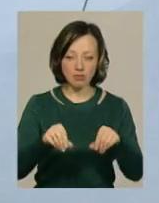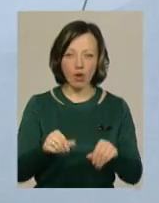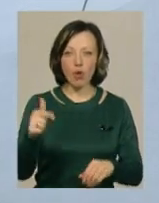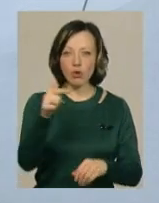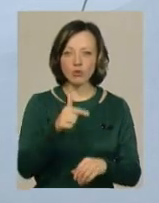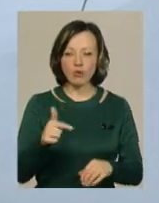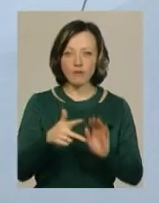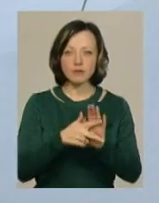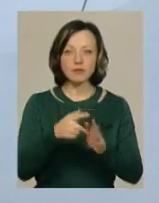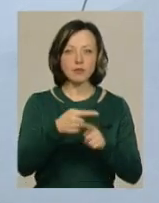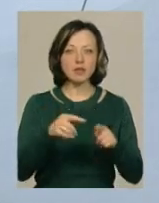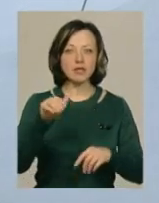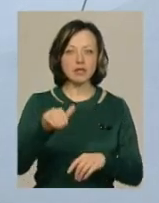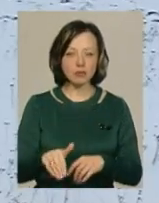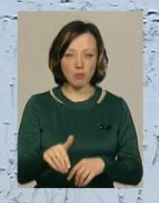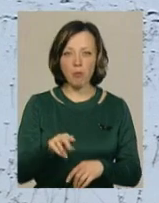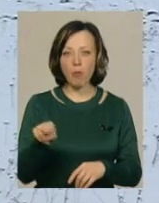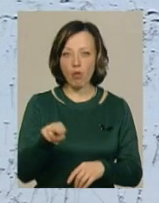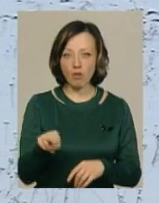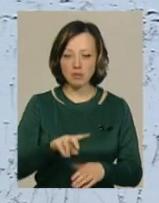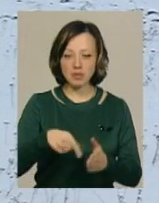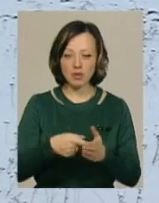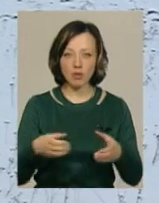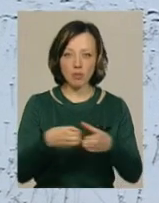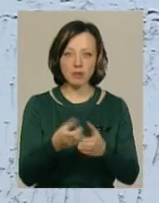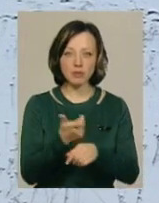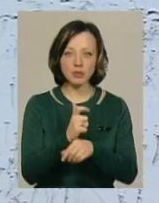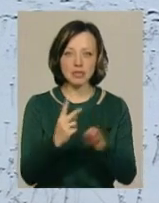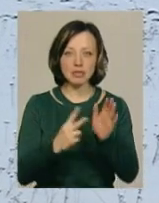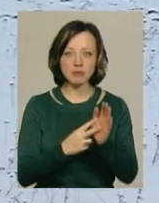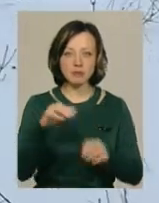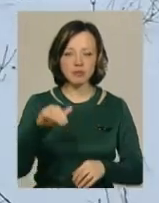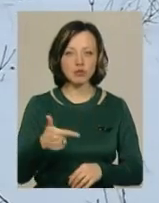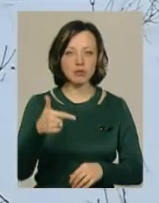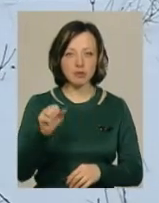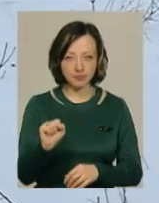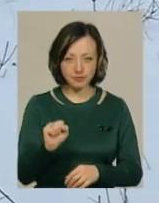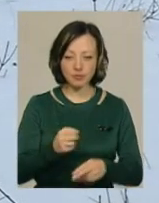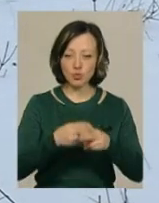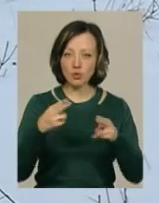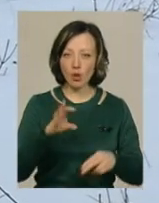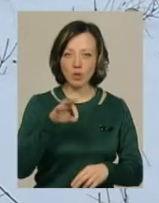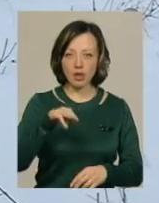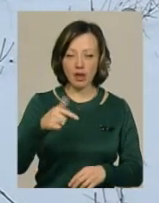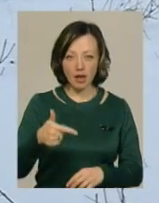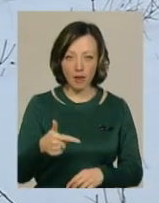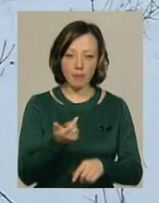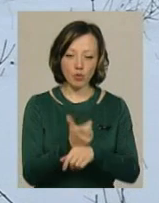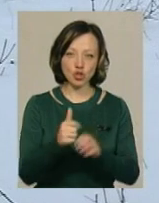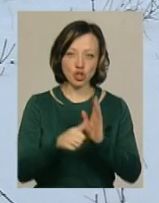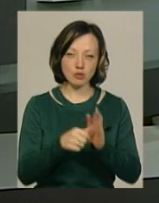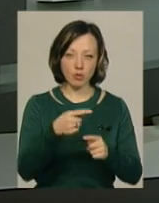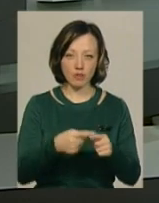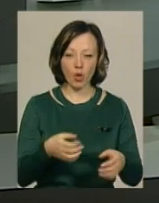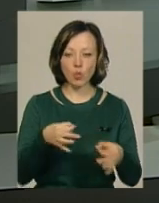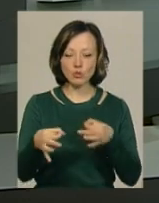менше 8,5 тисяч, Полонській міській громаді – більше 7 тисяч гектарів, Дунаєвецькій ОТГ – понад 6,5.